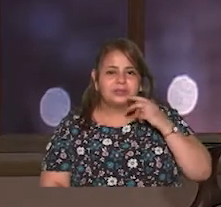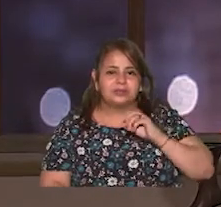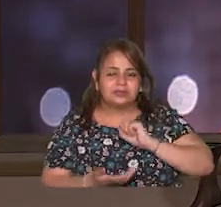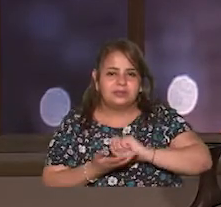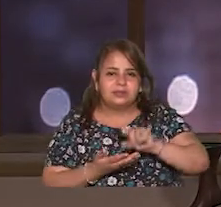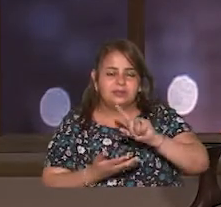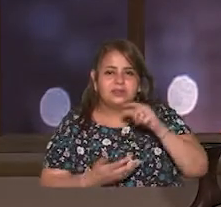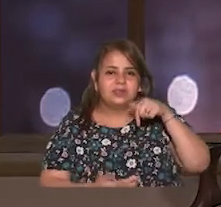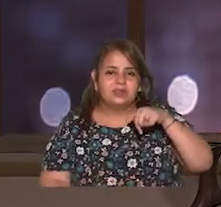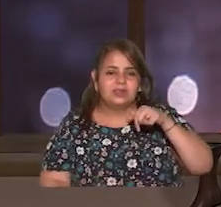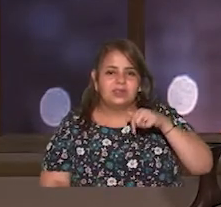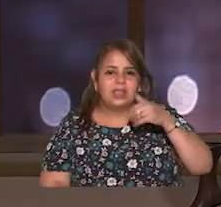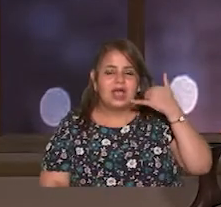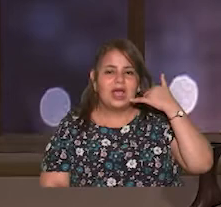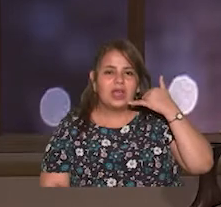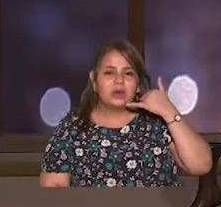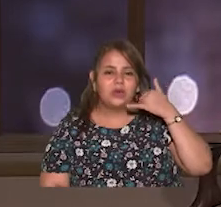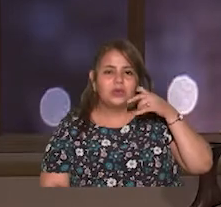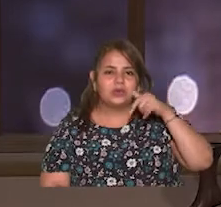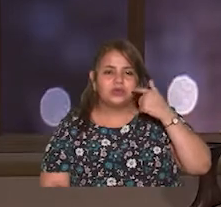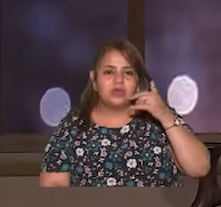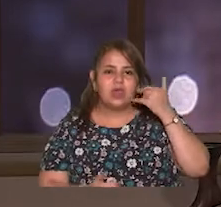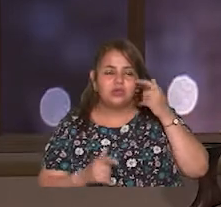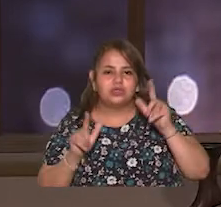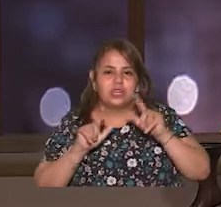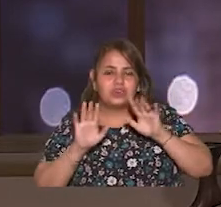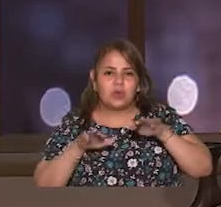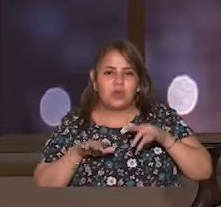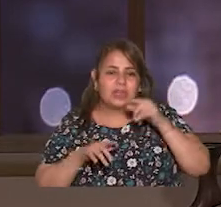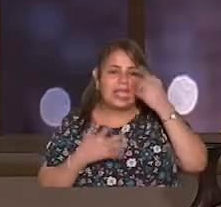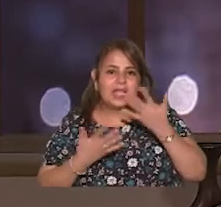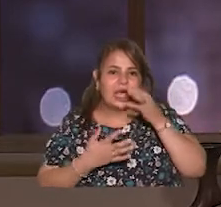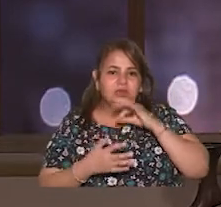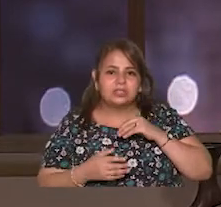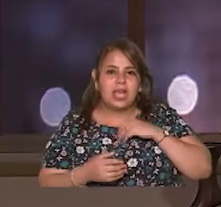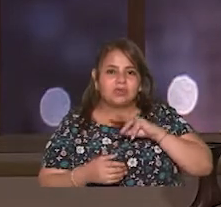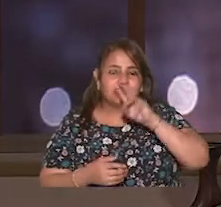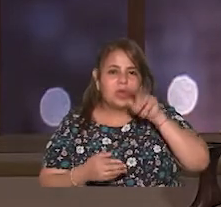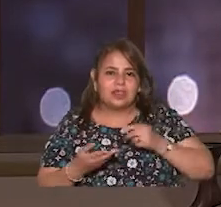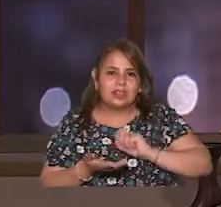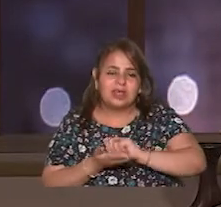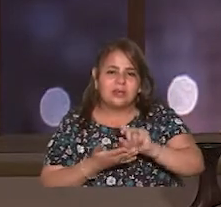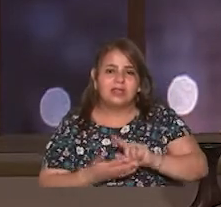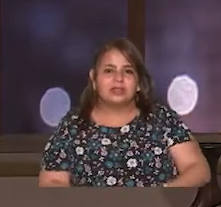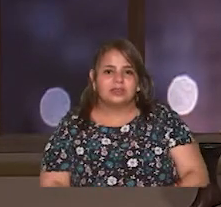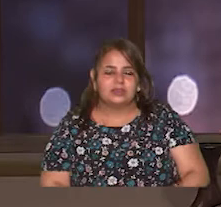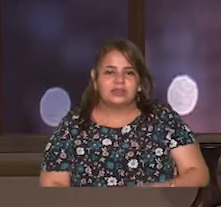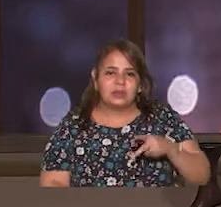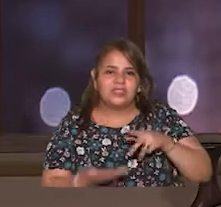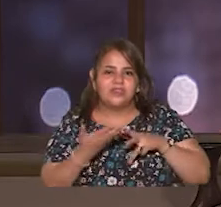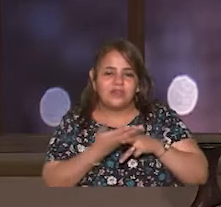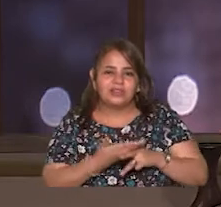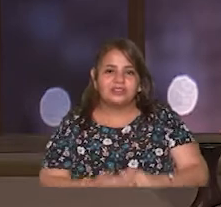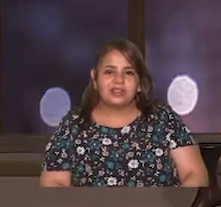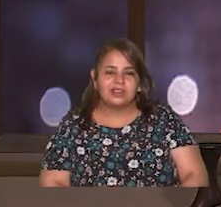تتواصلوا معنا على التليفونات اللي بتظهر قدام حضراتكم على الشاشة طوال الحلقة. هنطلع لفاصل ونرجع بعد الفاصل